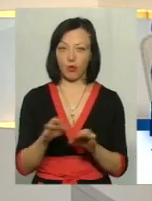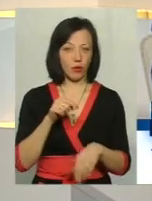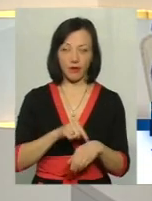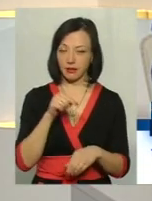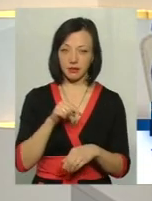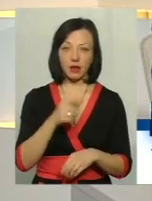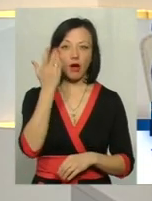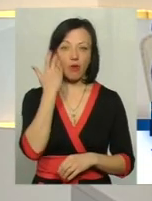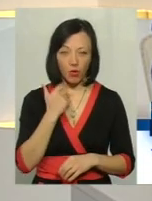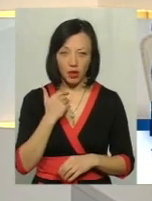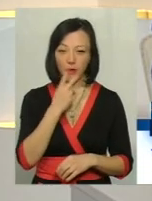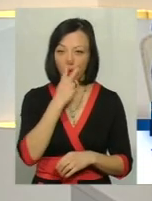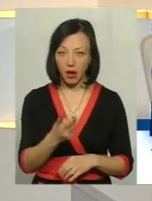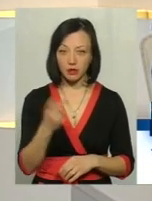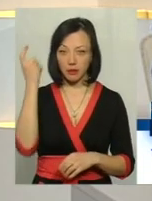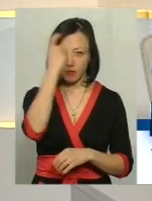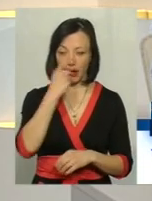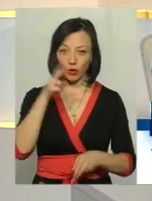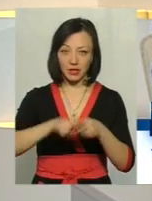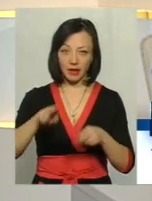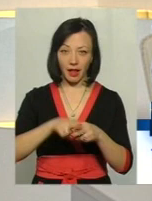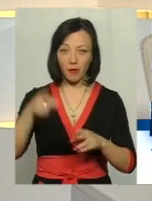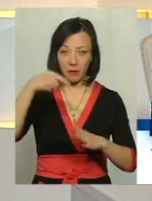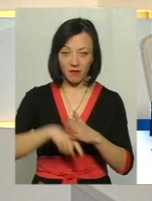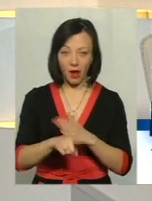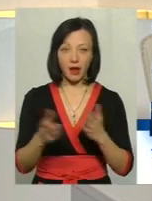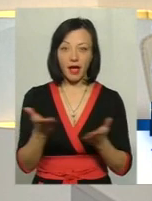реакції. Коли бачимо п'яного сантехніка в